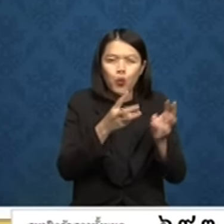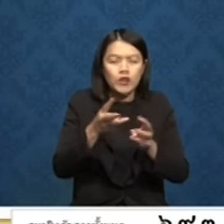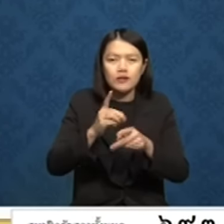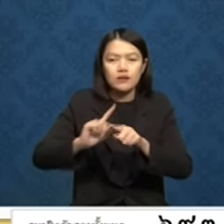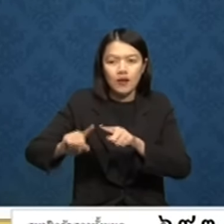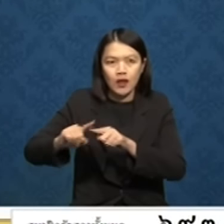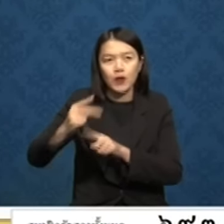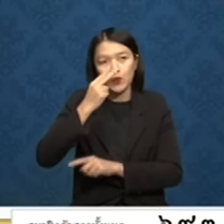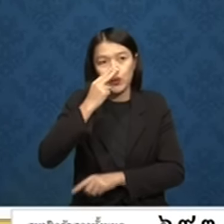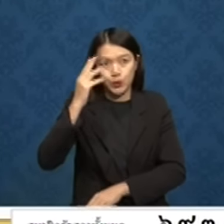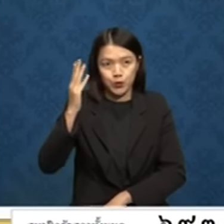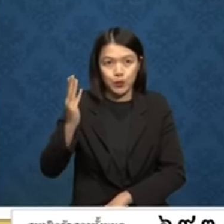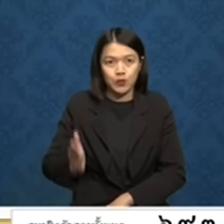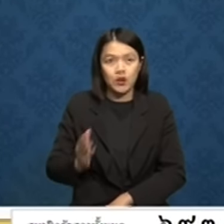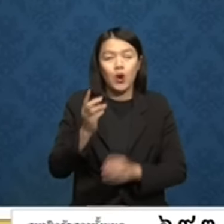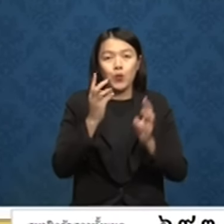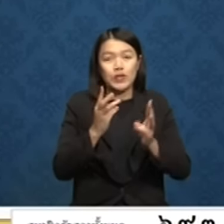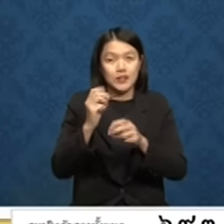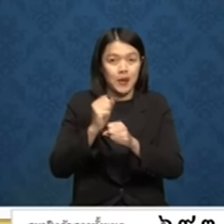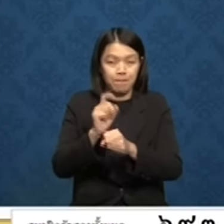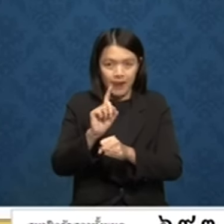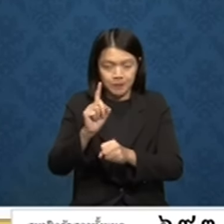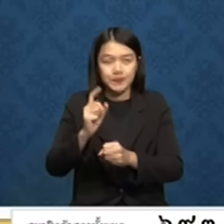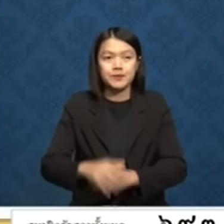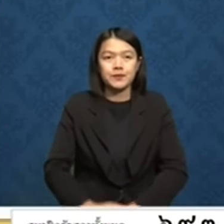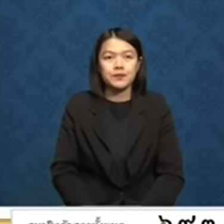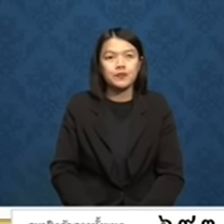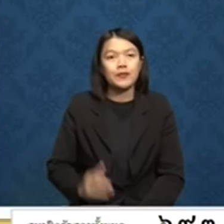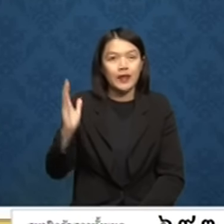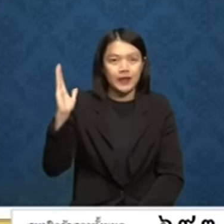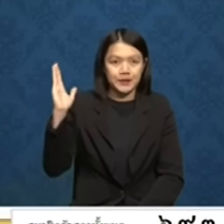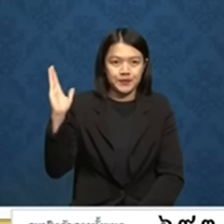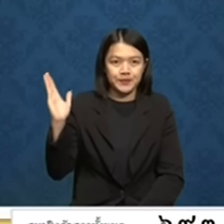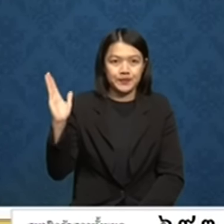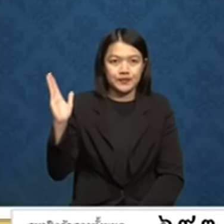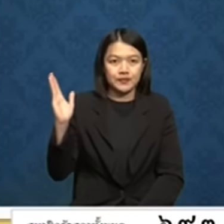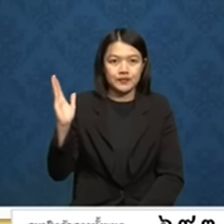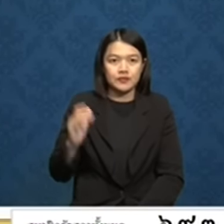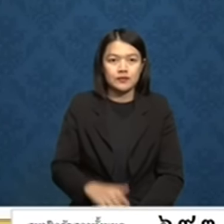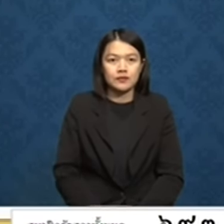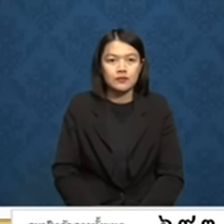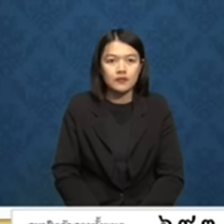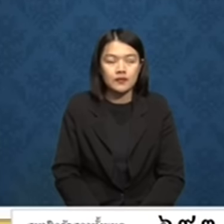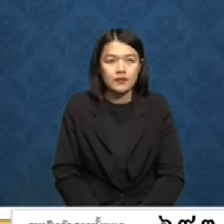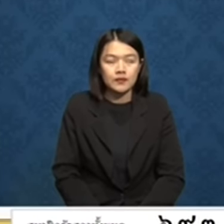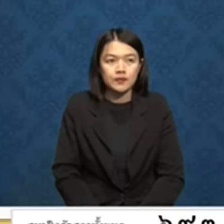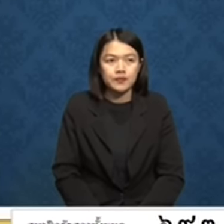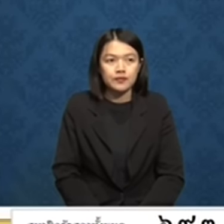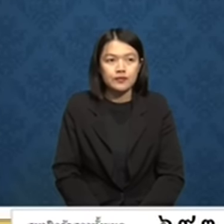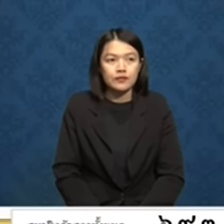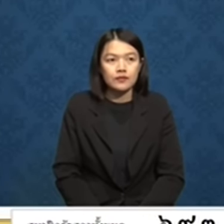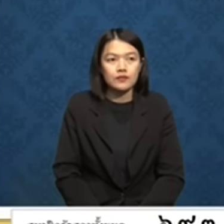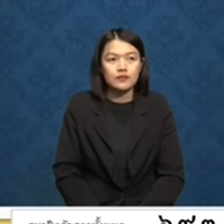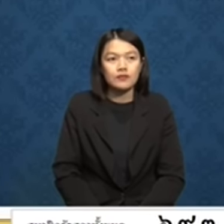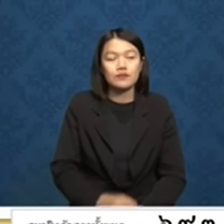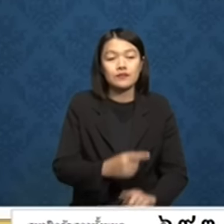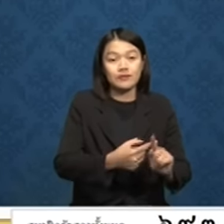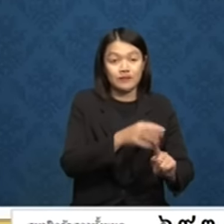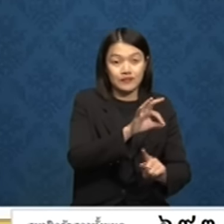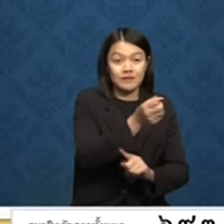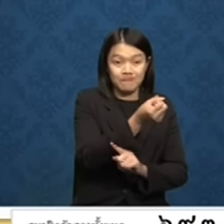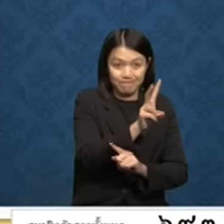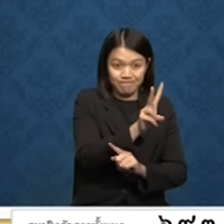จะลองดูว่ามันมีวิธีไหนบ้างนะครับท่านประธานขอสไลด์ถัดไปครับท่านประธานครับวันที่12กันยาเนี่ยส